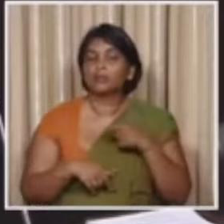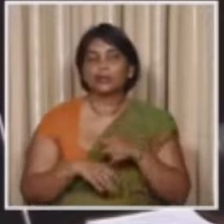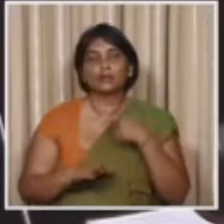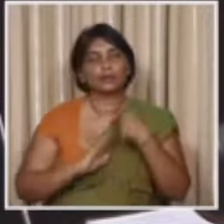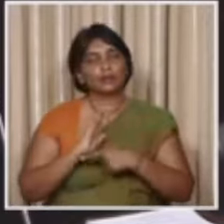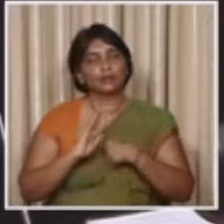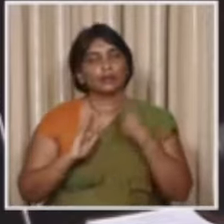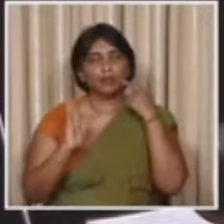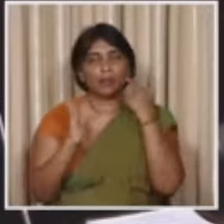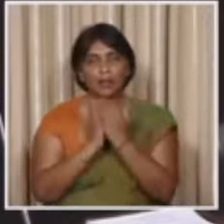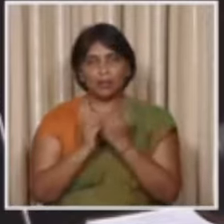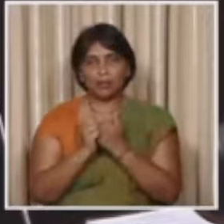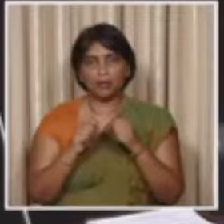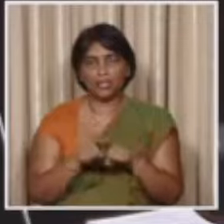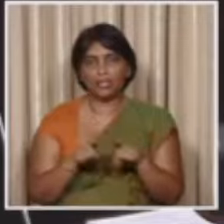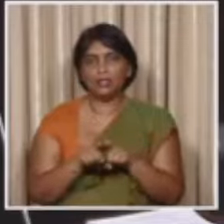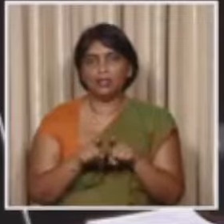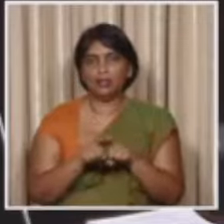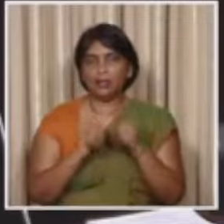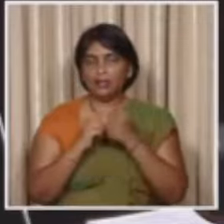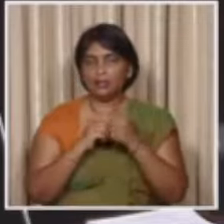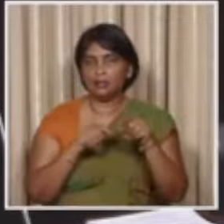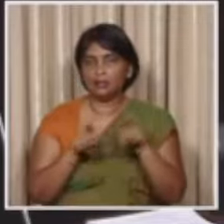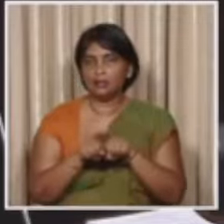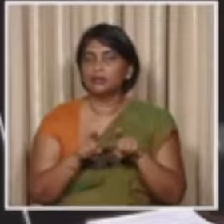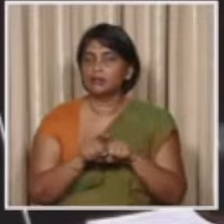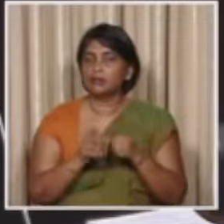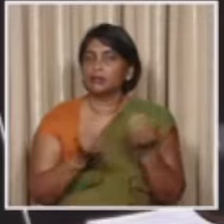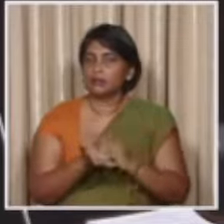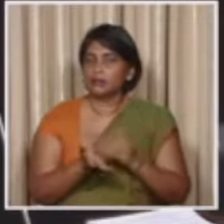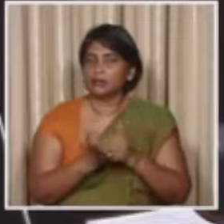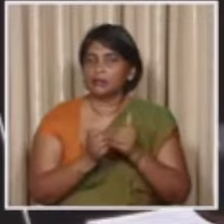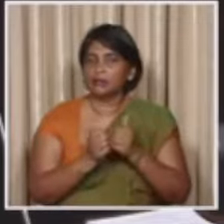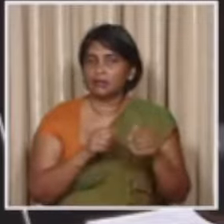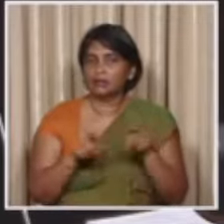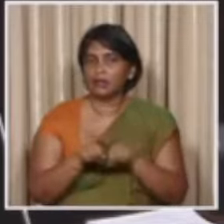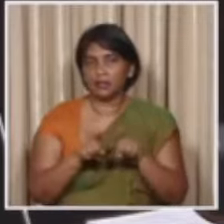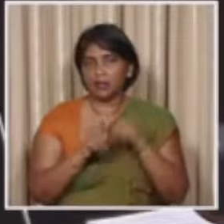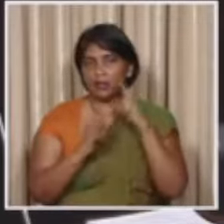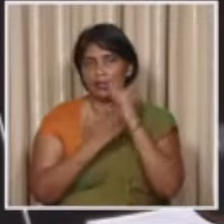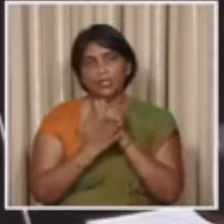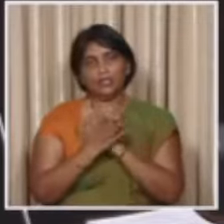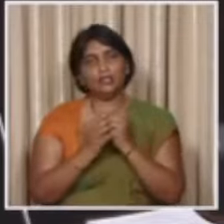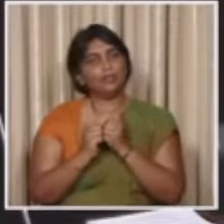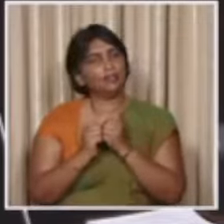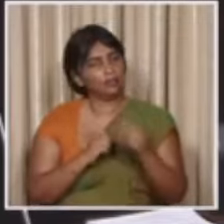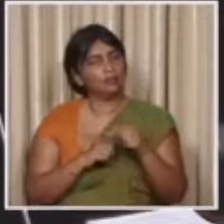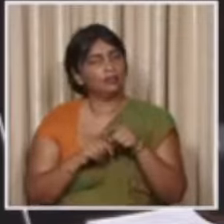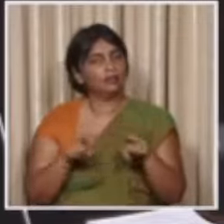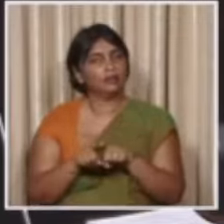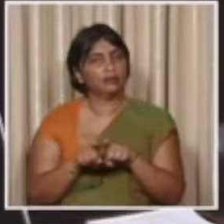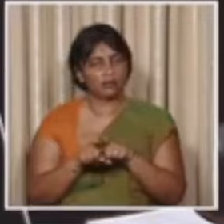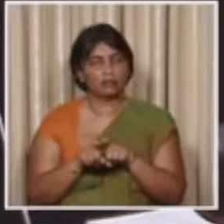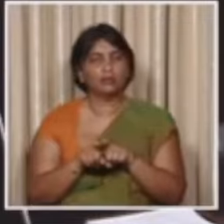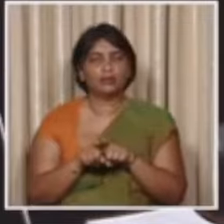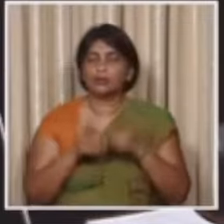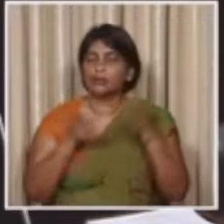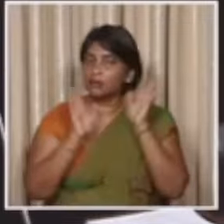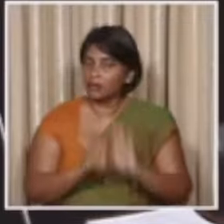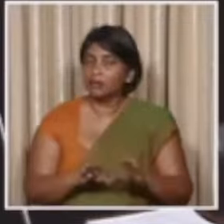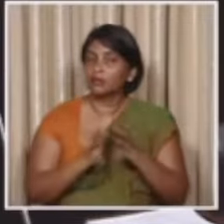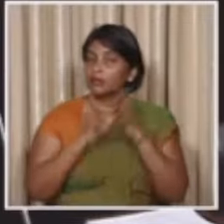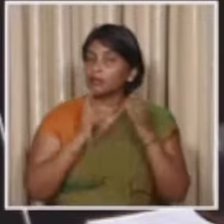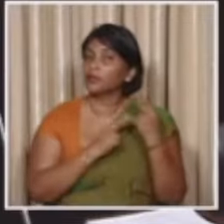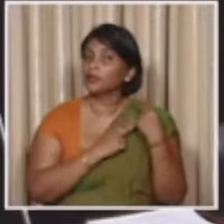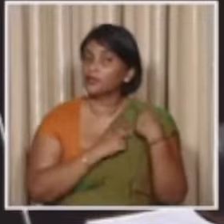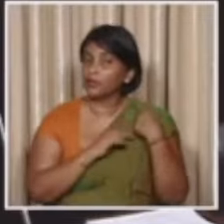රට තුළ මේ පාස්කු ඛේදවාචකය වැනි ඛේදවාචක නැවත නැවත සිද්ධ වෙන නිසා මම හිතනවා ඊළඟට පත් වෙන ආණ්ඩුවට අවසන් කරමු.